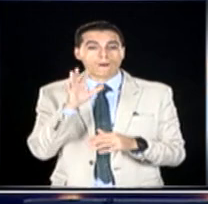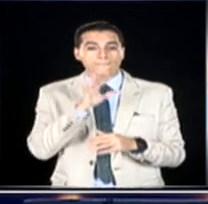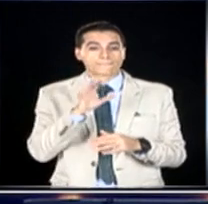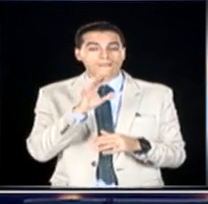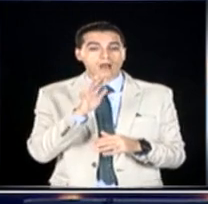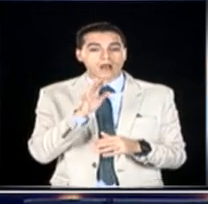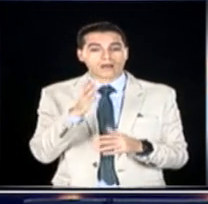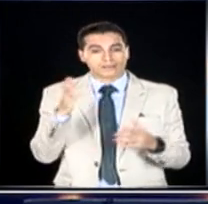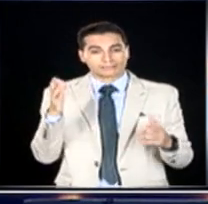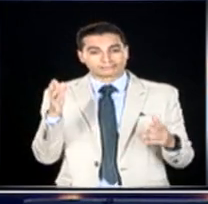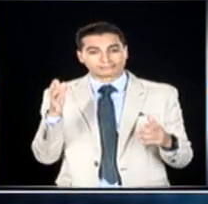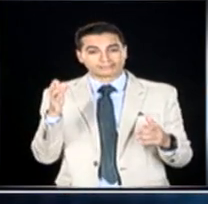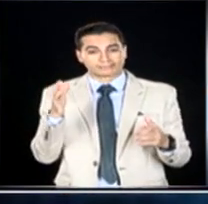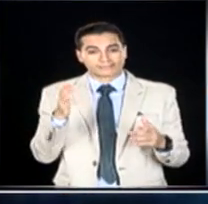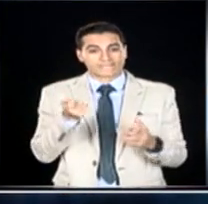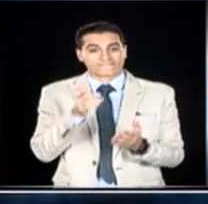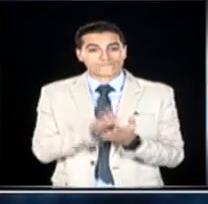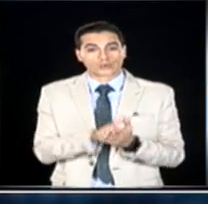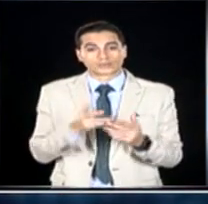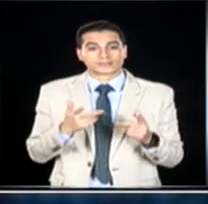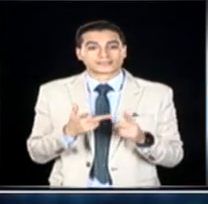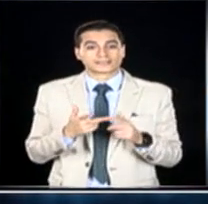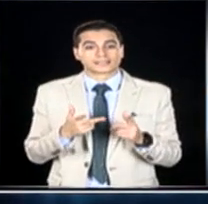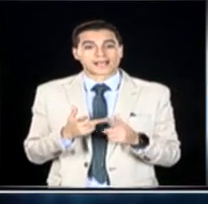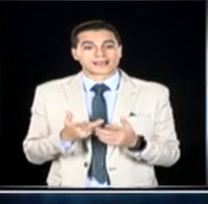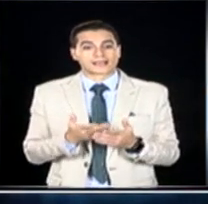الغربيه. الفرصه الثالثه.